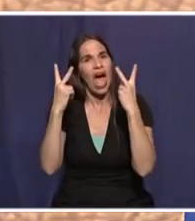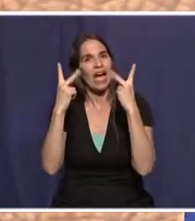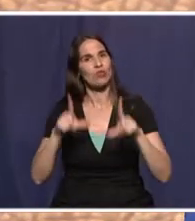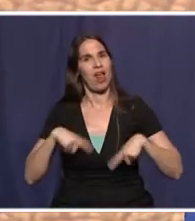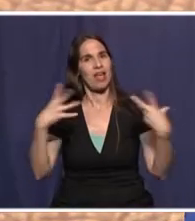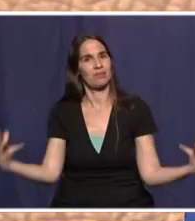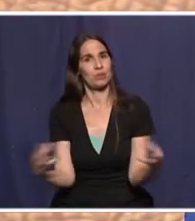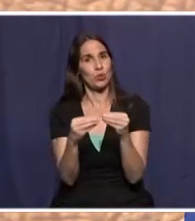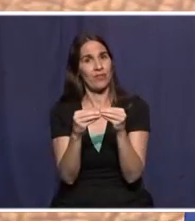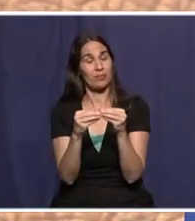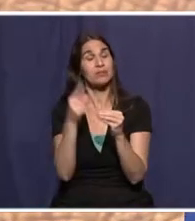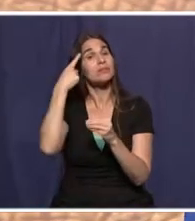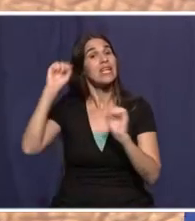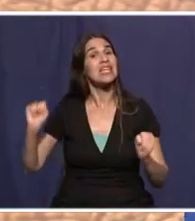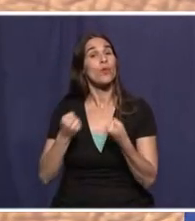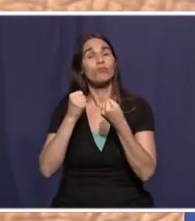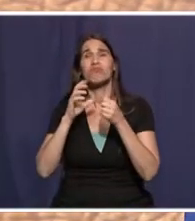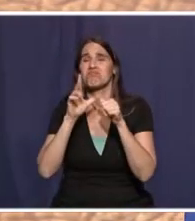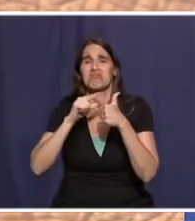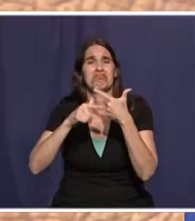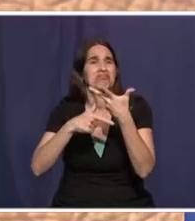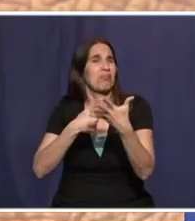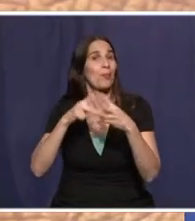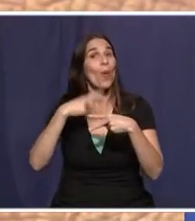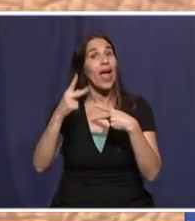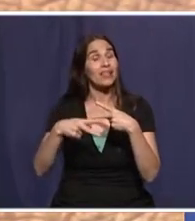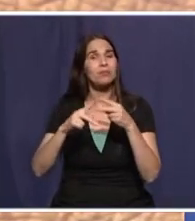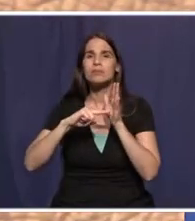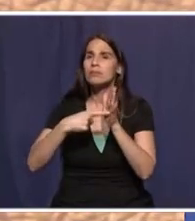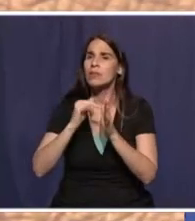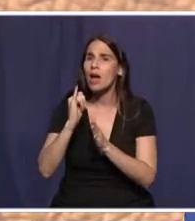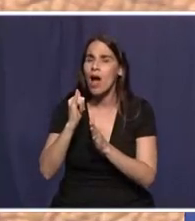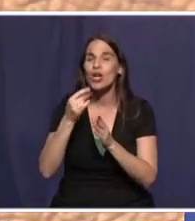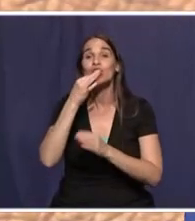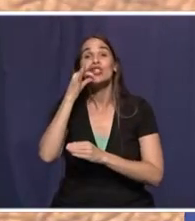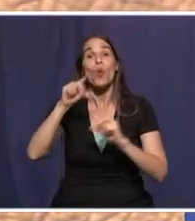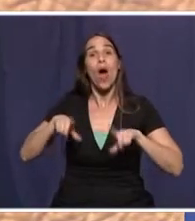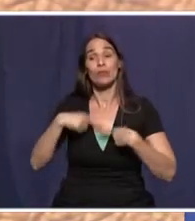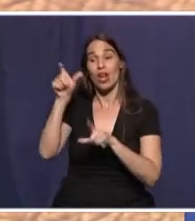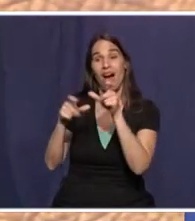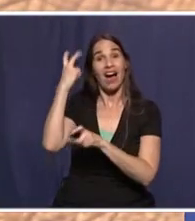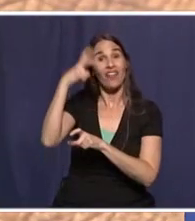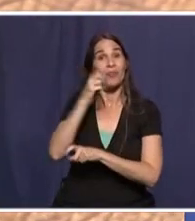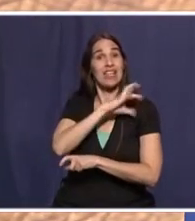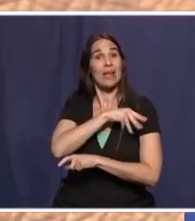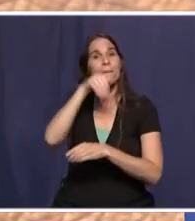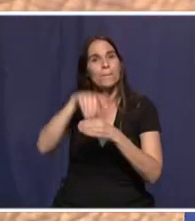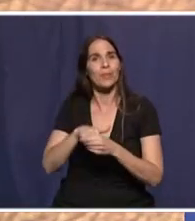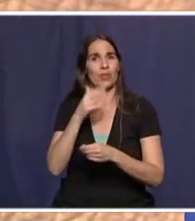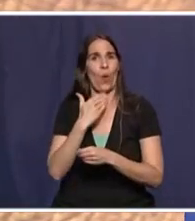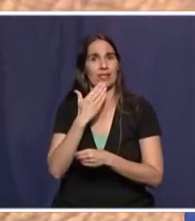חיים משותפים. יזמנו עשרות פרויקטים שמטרתם שיפור חייהם גם של ערבים פלסטינאים בתוך מדינת